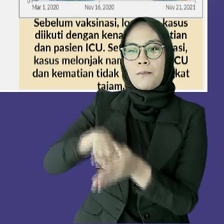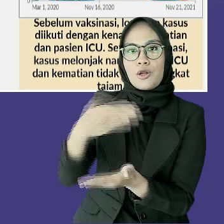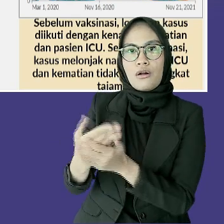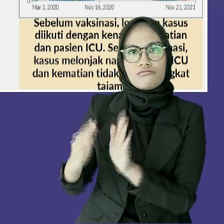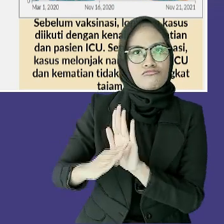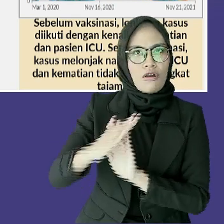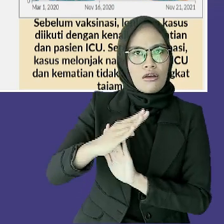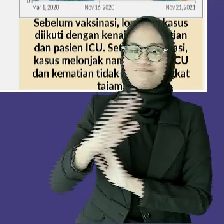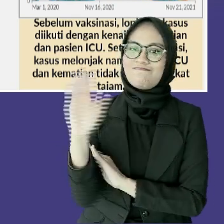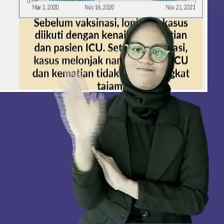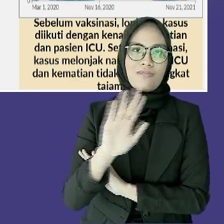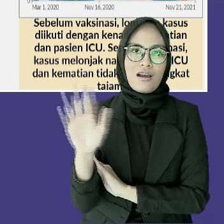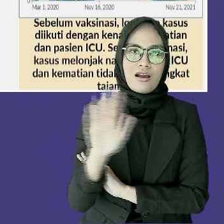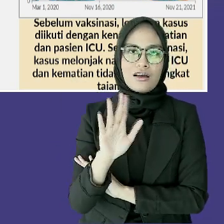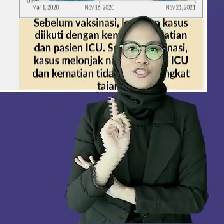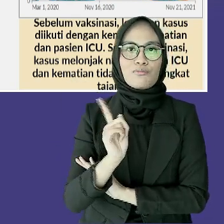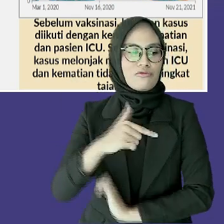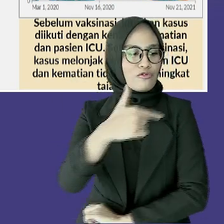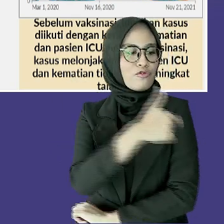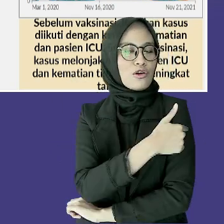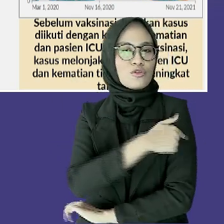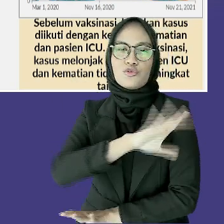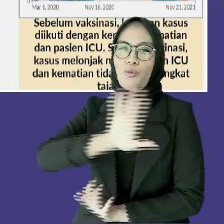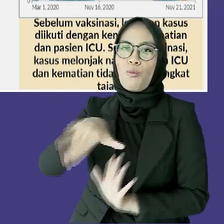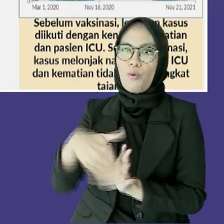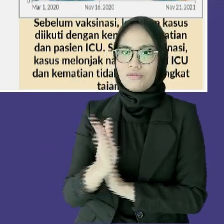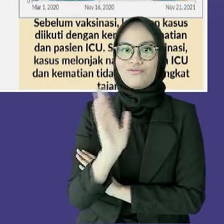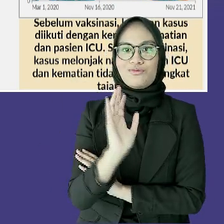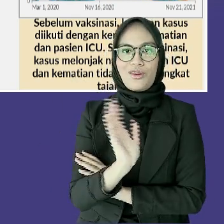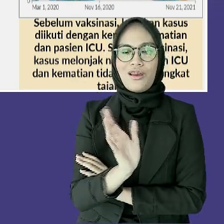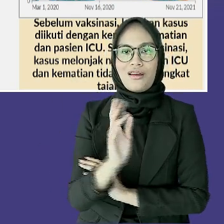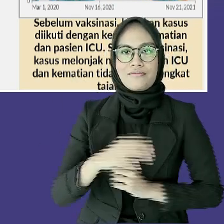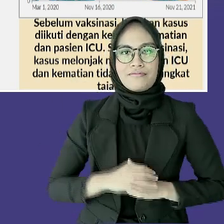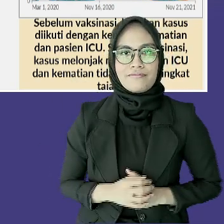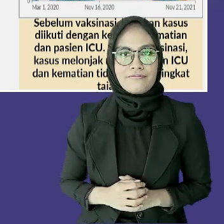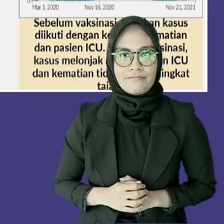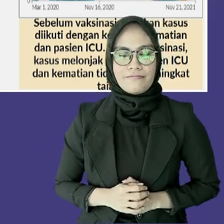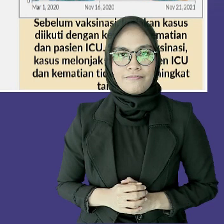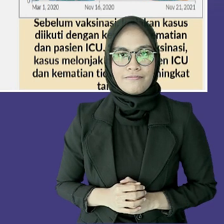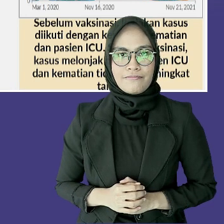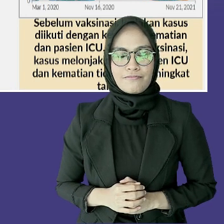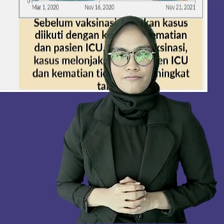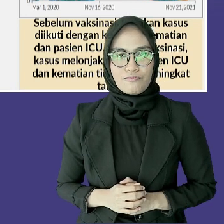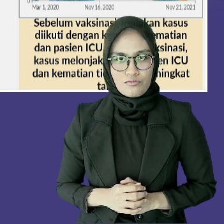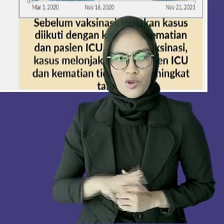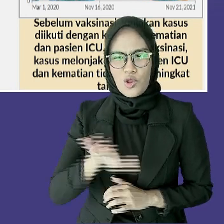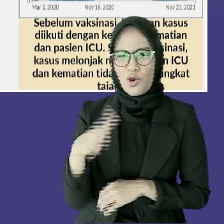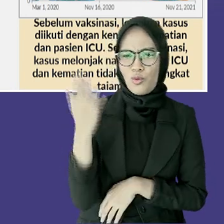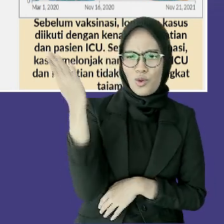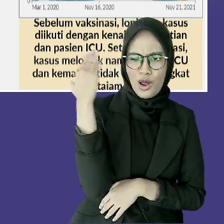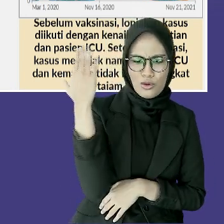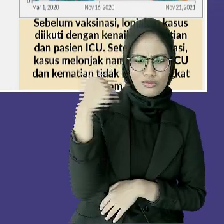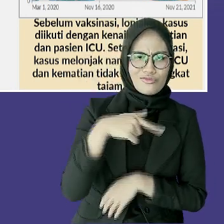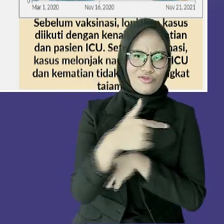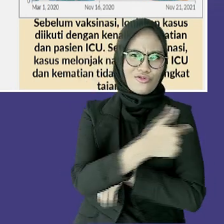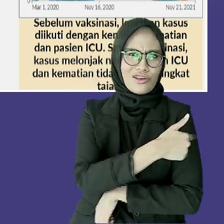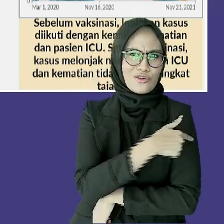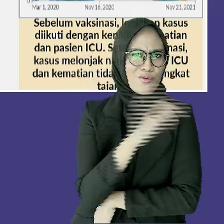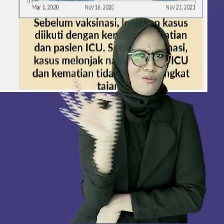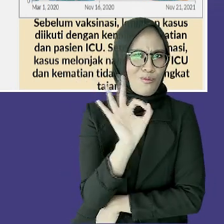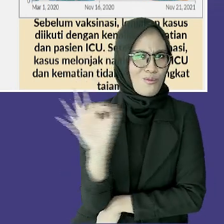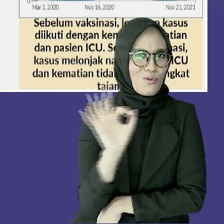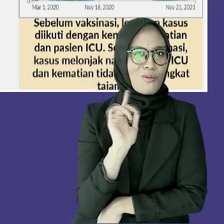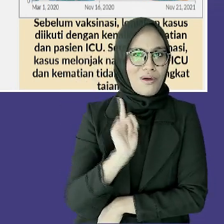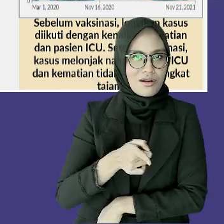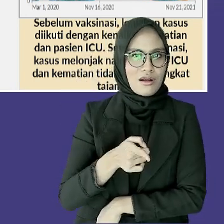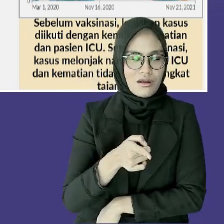pula. Berbeda dengan saat lonjakan pertama di tahun lalu, di mana belum ada vaksin. Lonjakan kasus sejalan